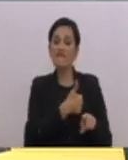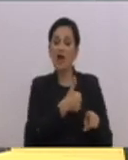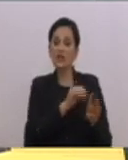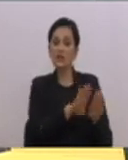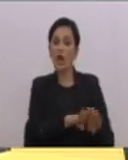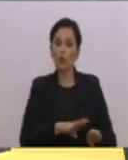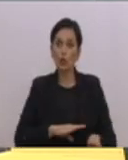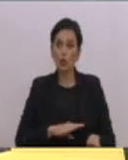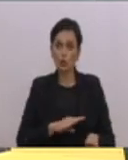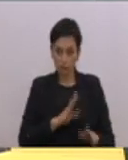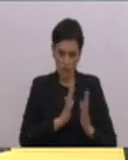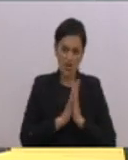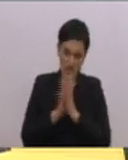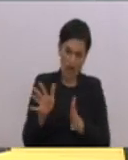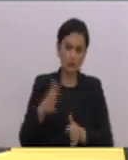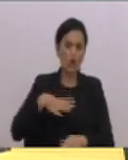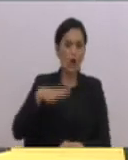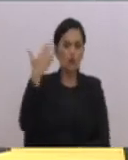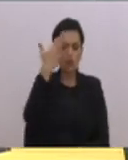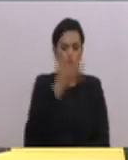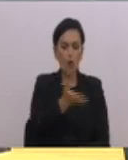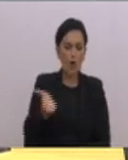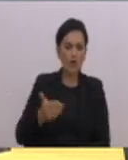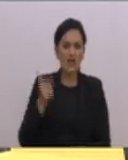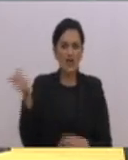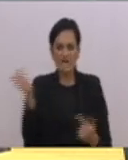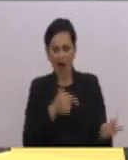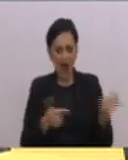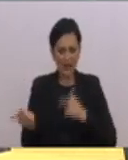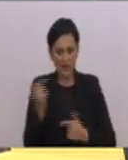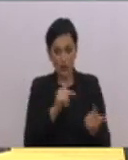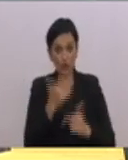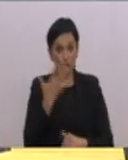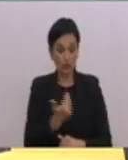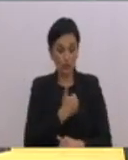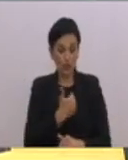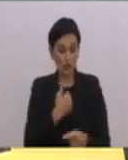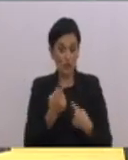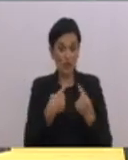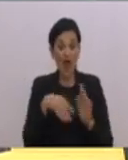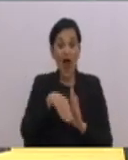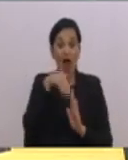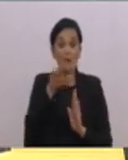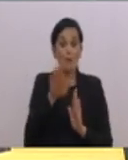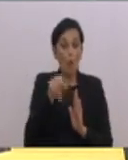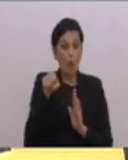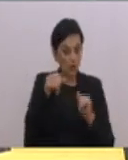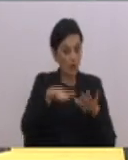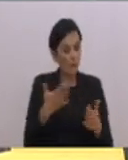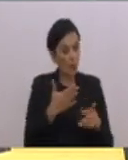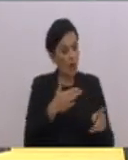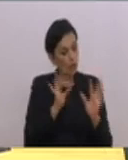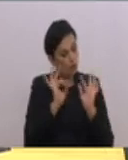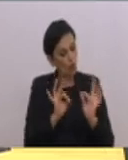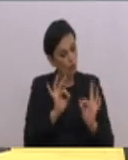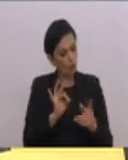რავი, ლანძღონ ქართული ოცნება. ვაგინოთ ერთმანეთი თუ ამის სურვილი გვექნება და ამორჩეულმა გადაწყვიტოს რომელი ადეკვატურია, რომელი